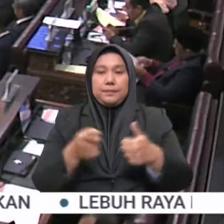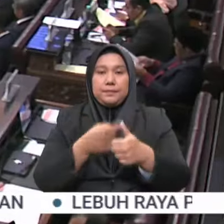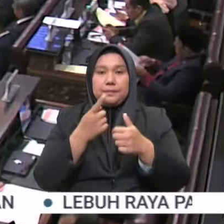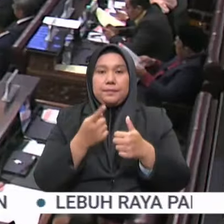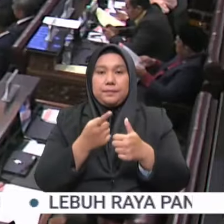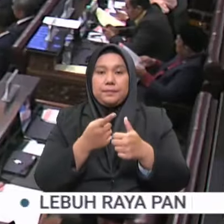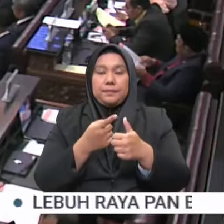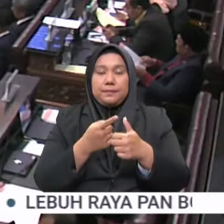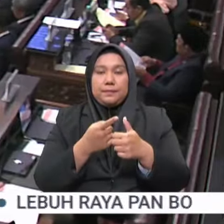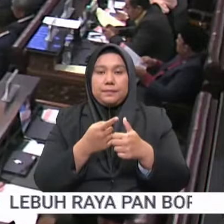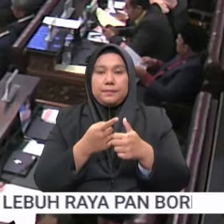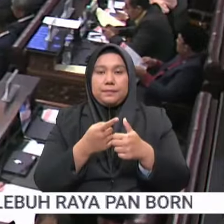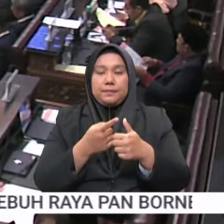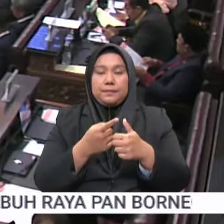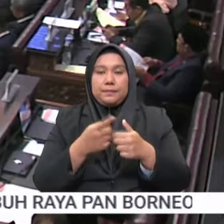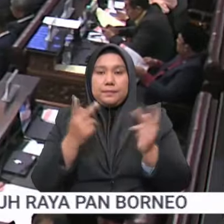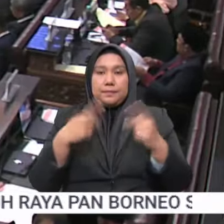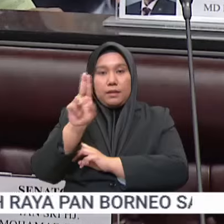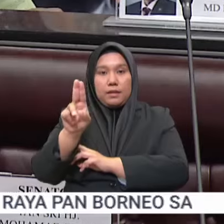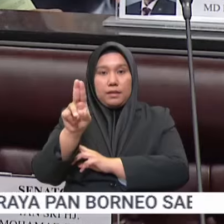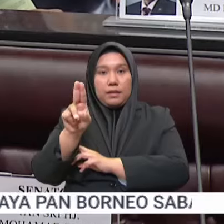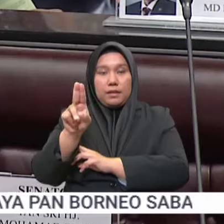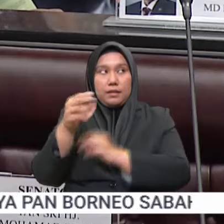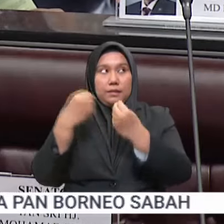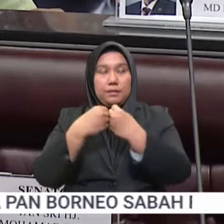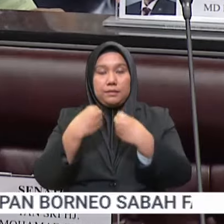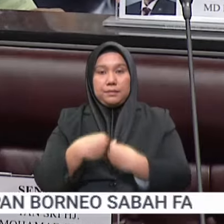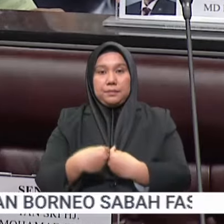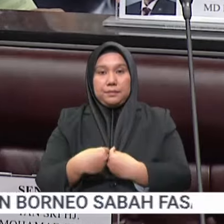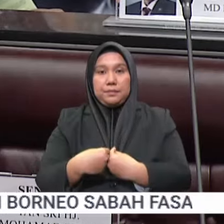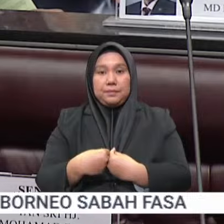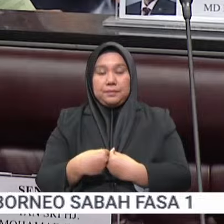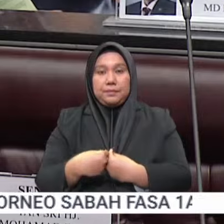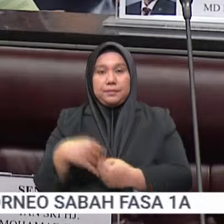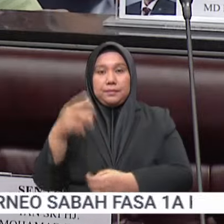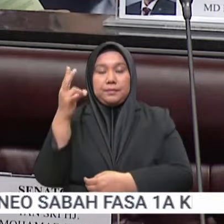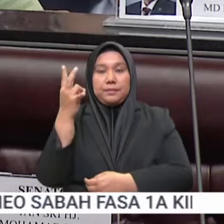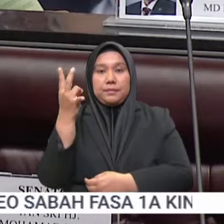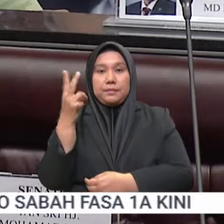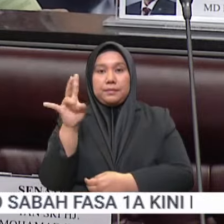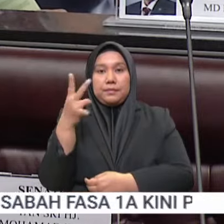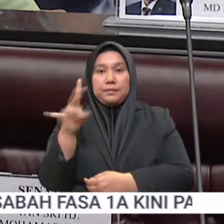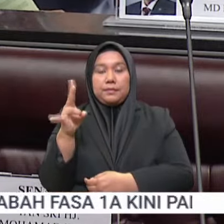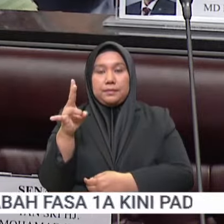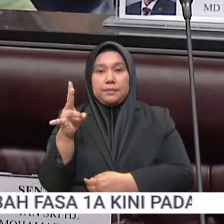Beliau menjawab soalan Senator Dato' Dr. Haji Azhar Ahmad.